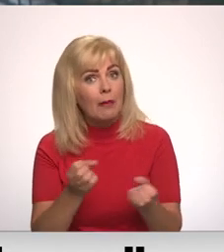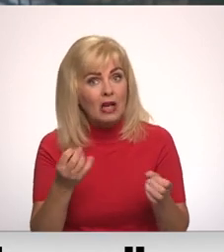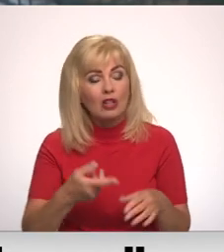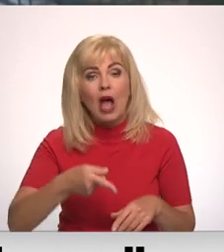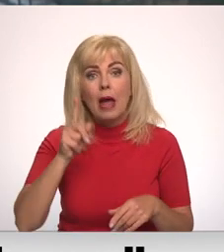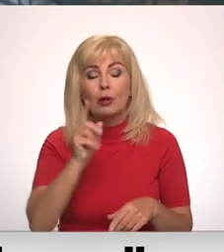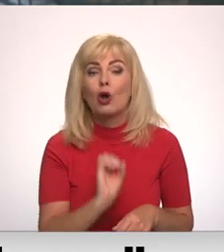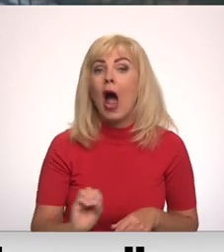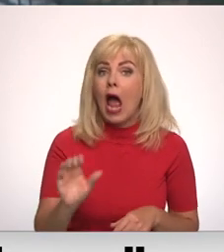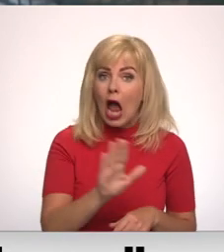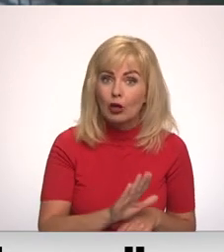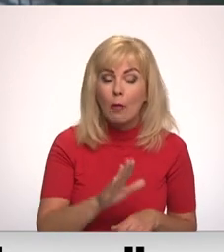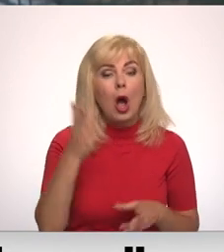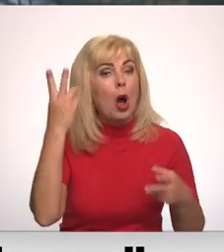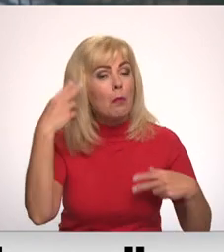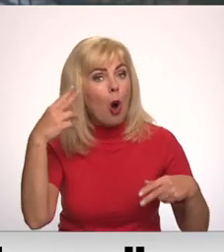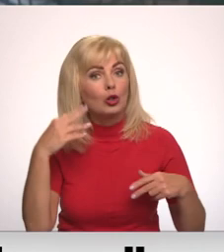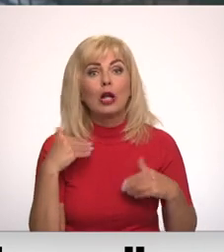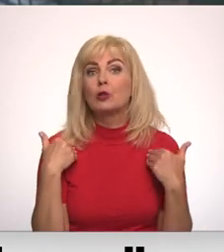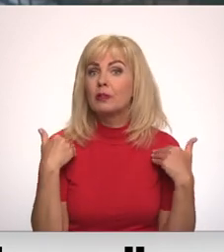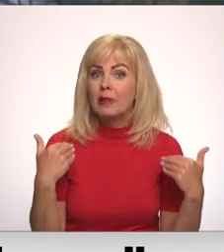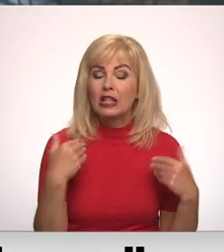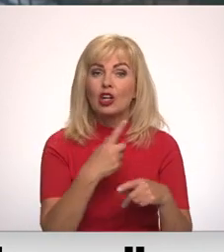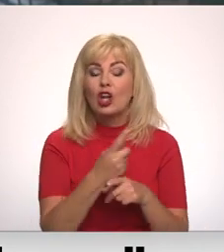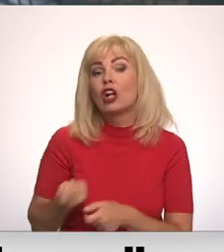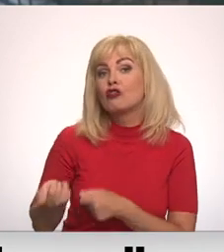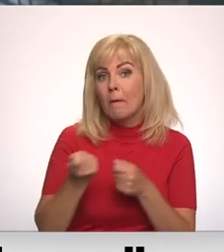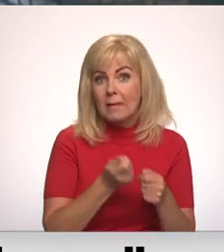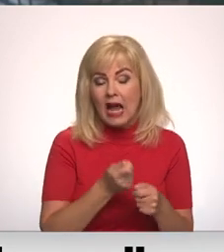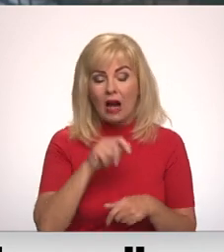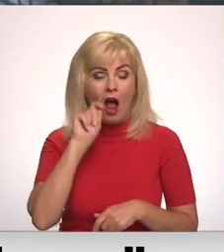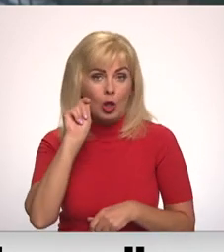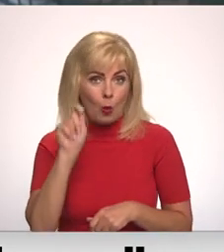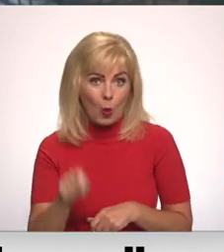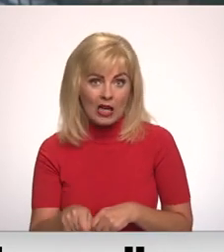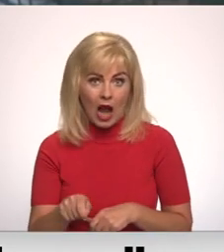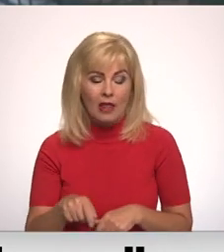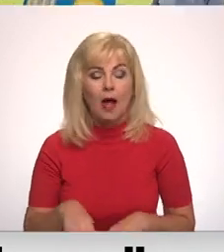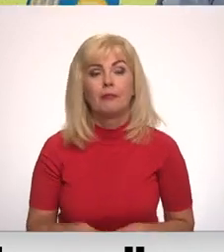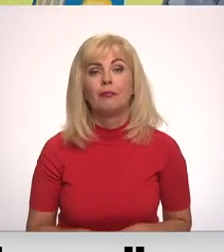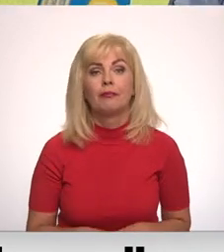embargo Eiropā, kā arī modernu un spēcīgu ieroču piegādu Ukrainai. Turpinam ar Līcīti.